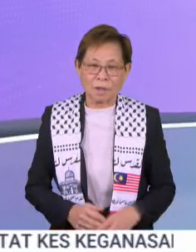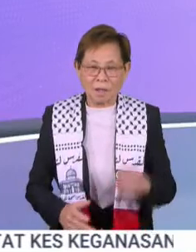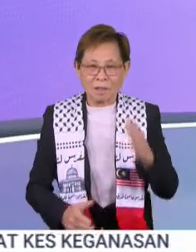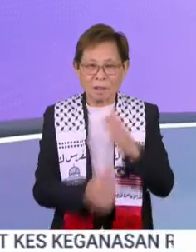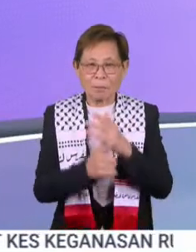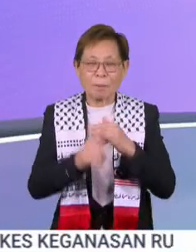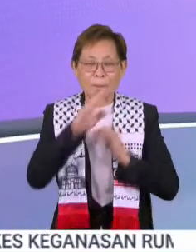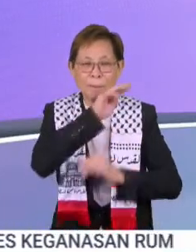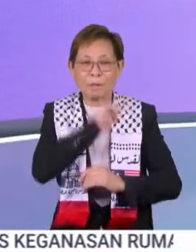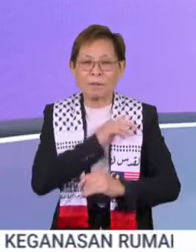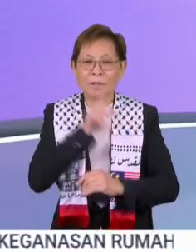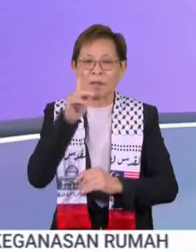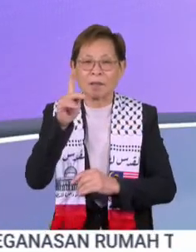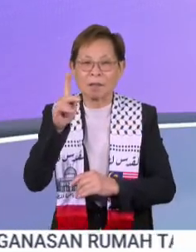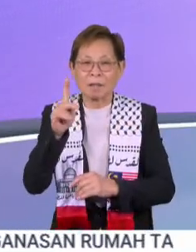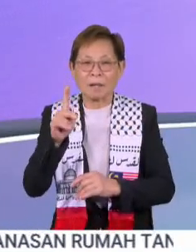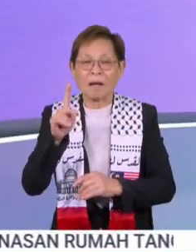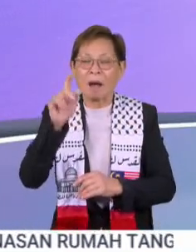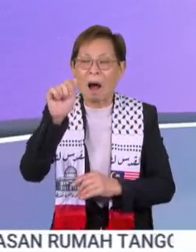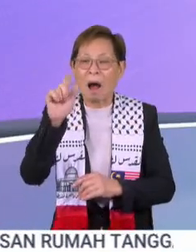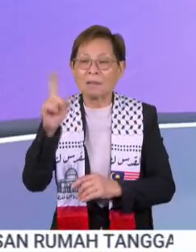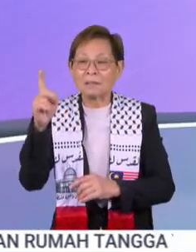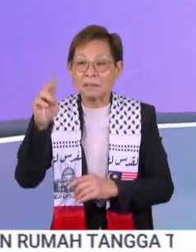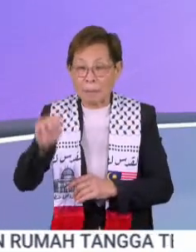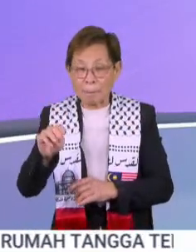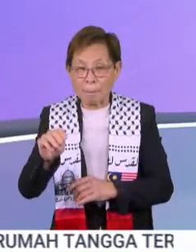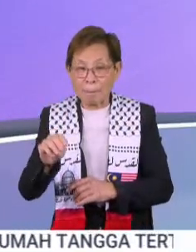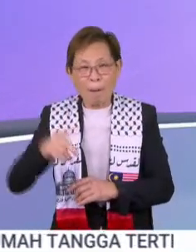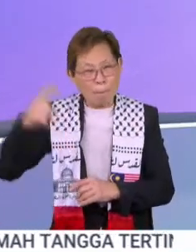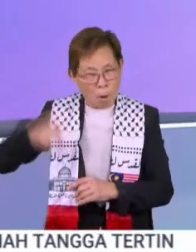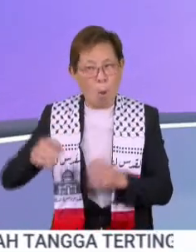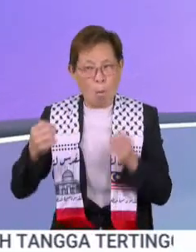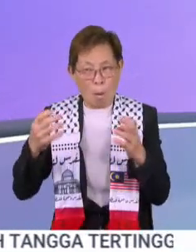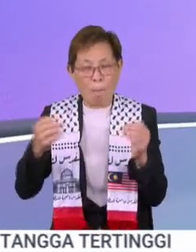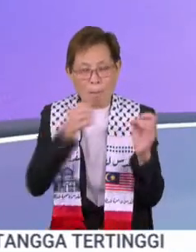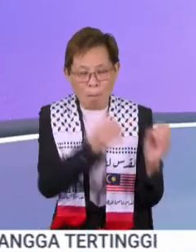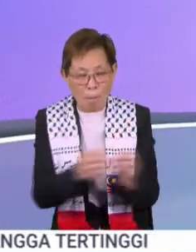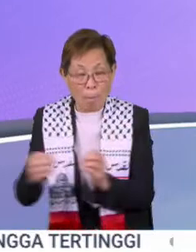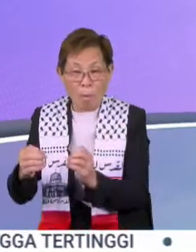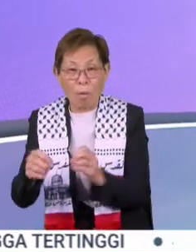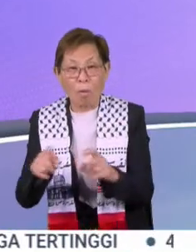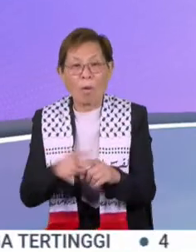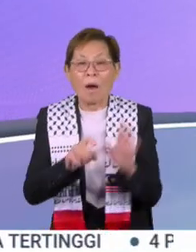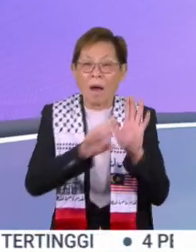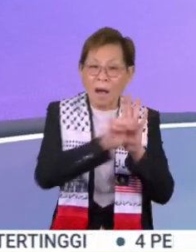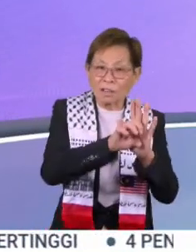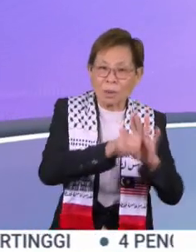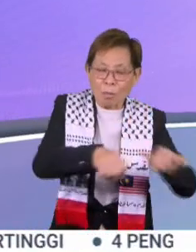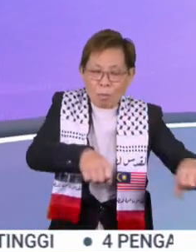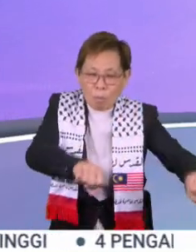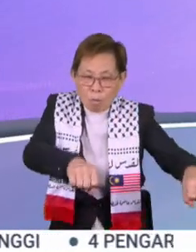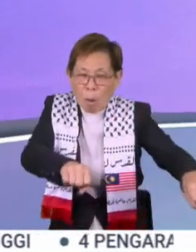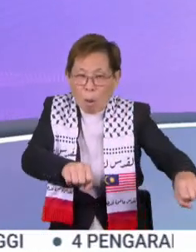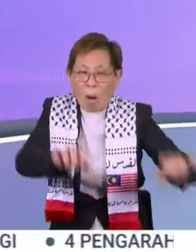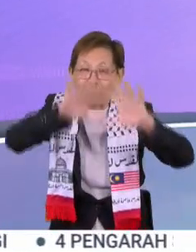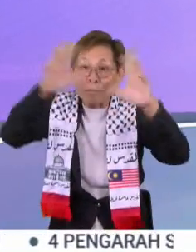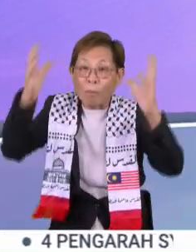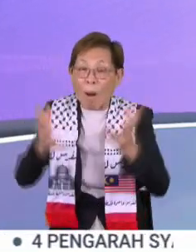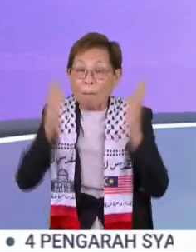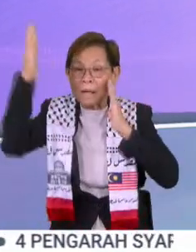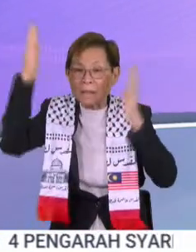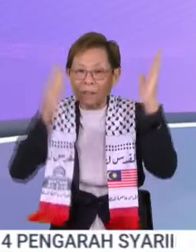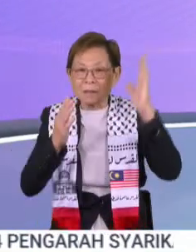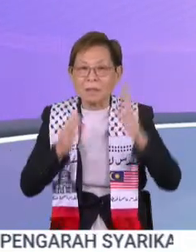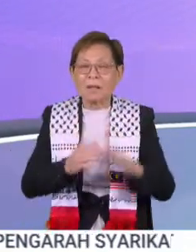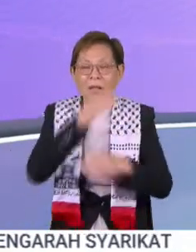Timbalan Menteri Belia dan Sukan Adam Adli Abdul Halim berkata perlu lebih banyak penganjuran seperti Expo Motor Antarabangsa Malaysia atau